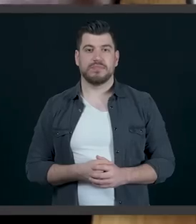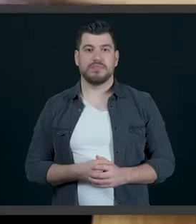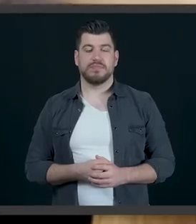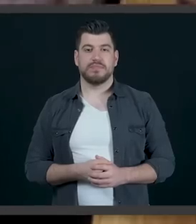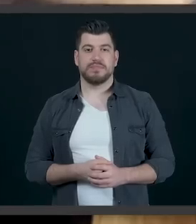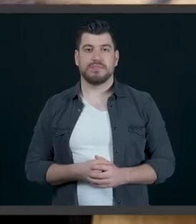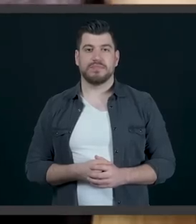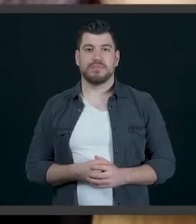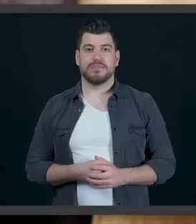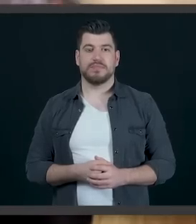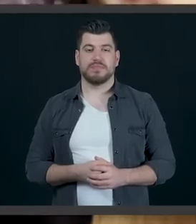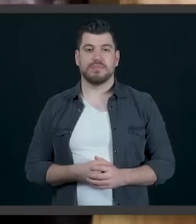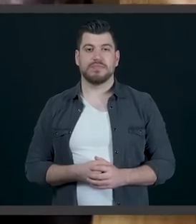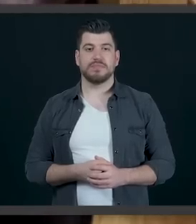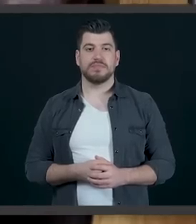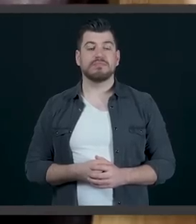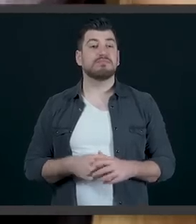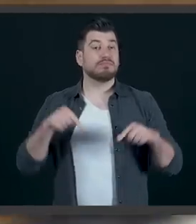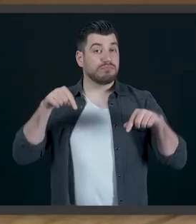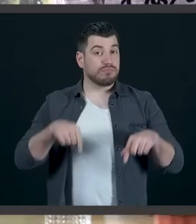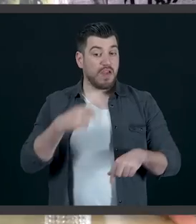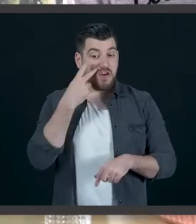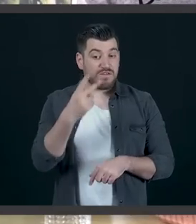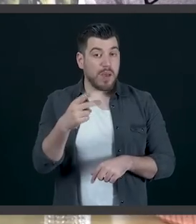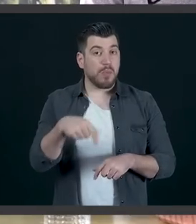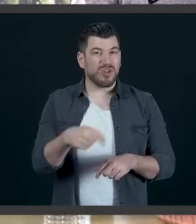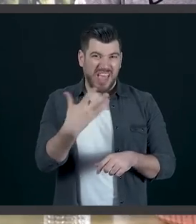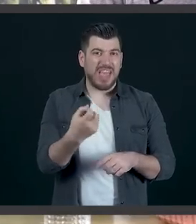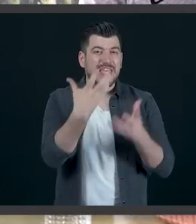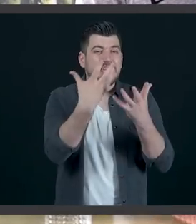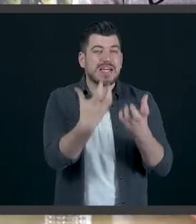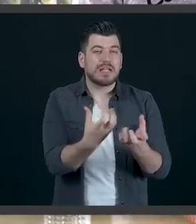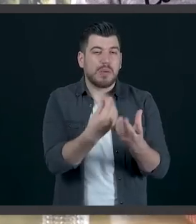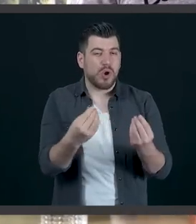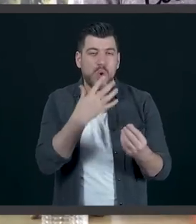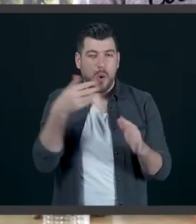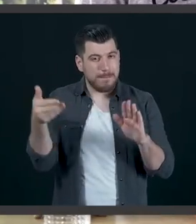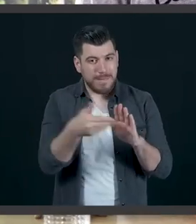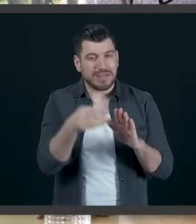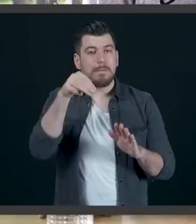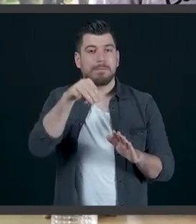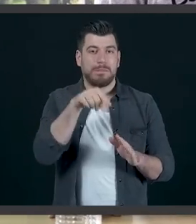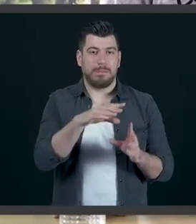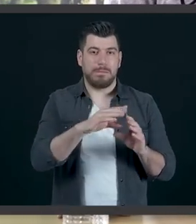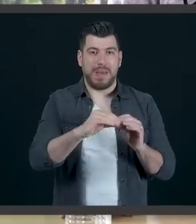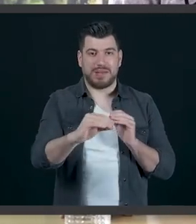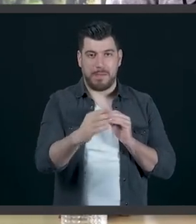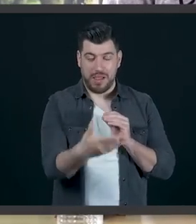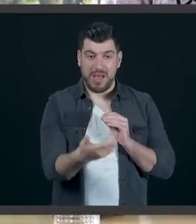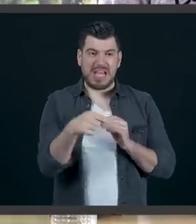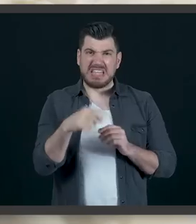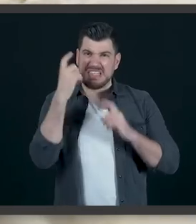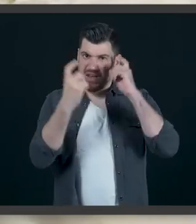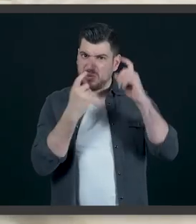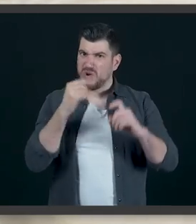Τέσσερα. Πέντε. Και τώρα, φαίνεται ότι η πίτα μας έχει πάρα πολύ υγρασία, γιατί έχει την μπεσαμέλ μας. Και λες ότι πω θα βγει πάρα